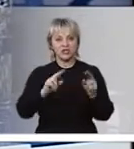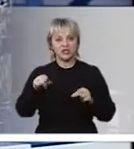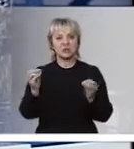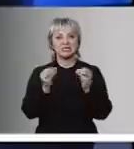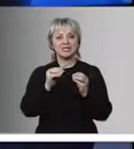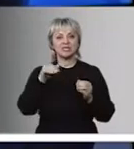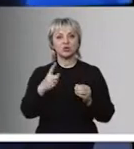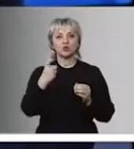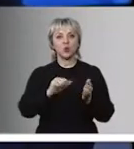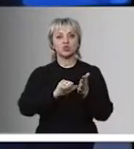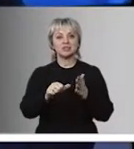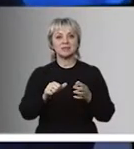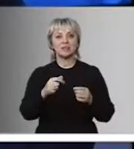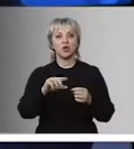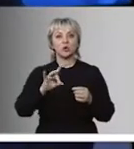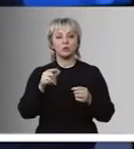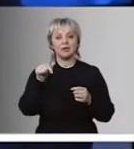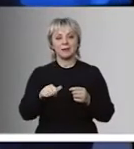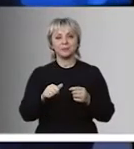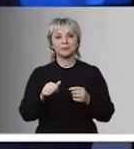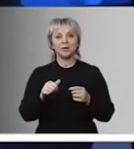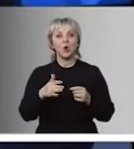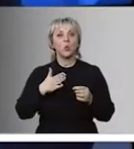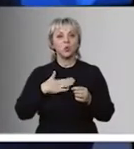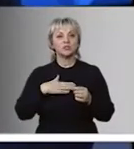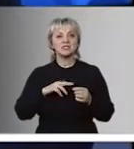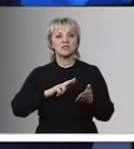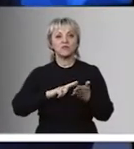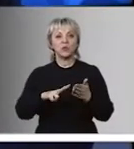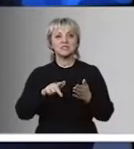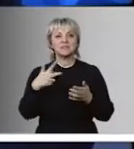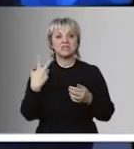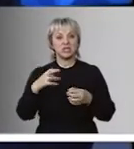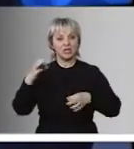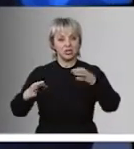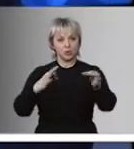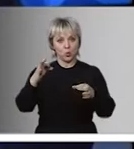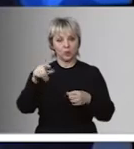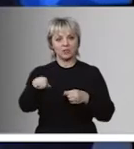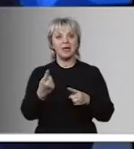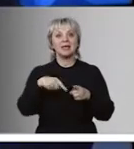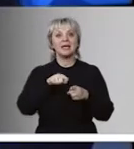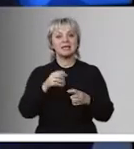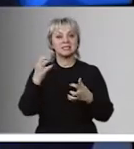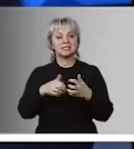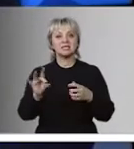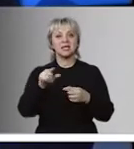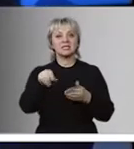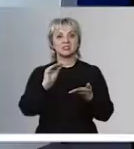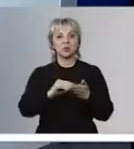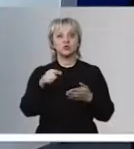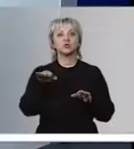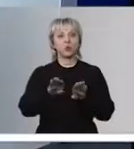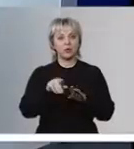Федерации 10 160 рублей. У нас 83 субъекта, вот, и вот этот средний размер